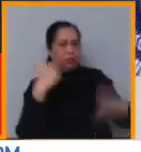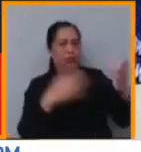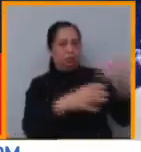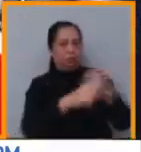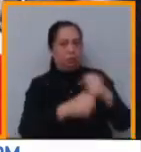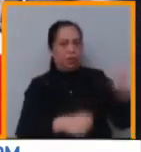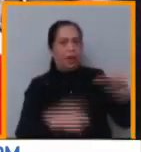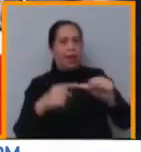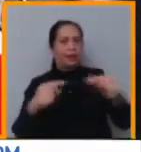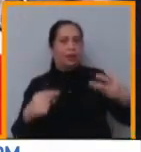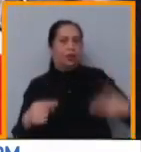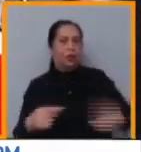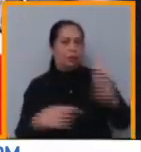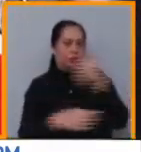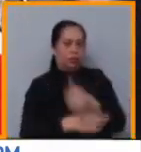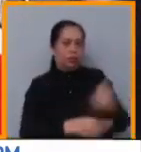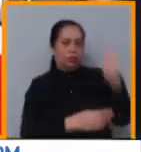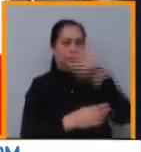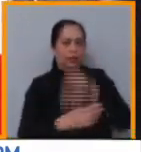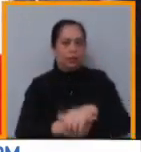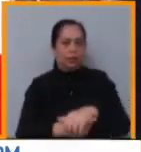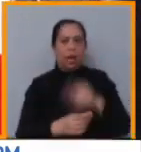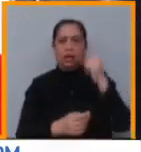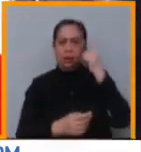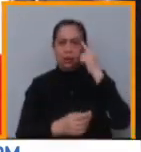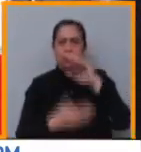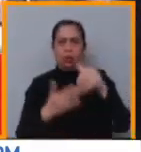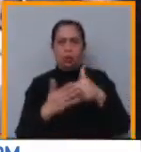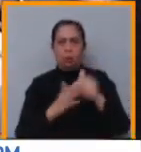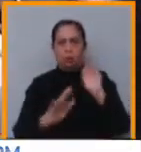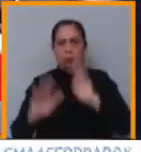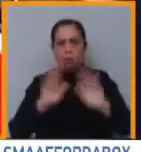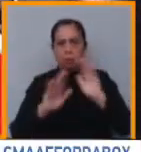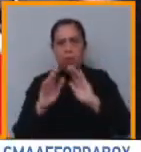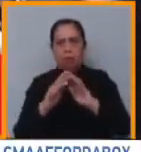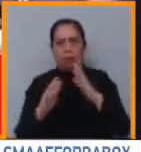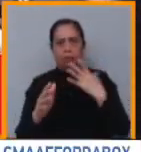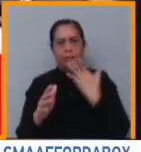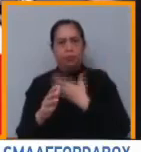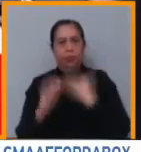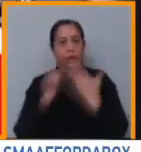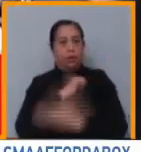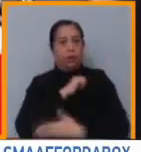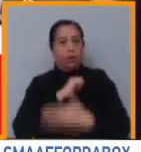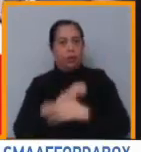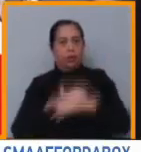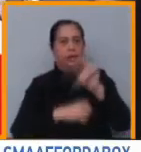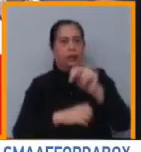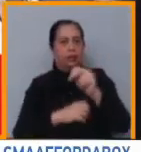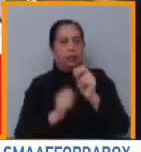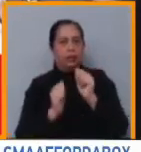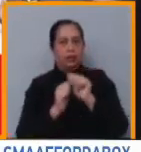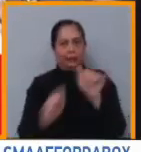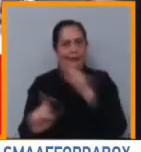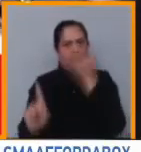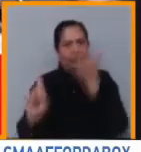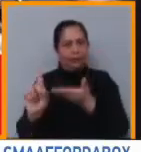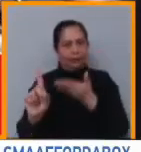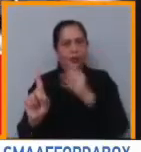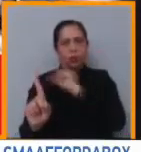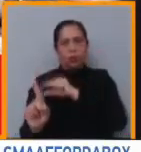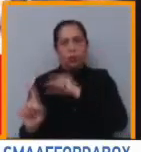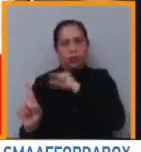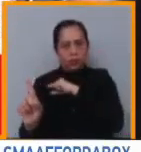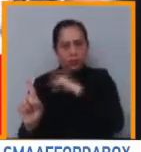czar. And I think with all the problems ng ating bansa, kailangan ko ng katulad yung qualities ni